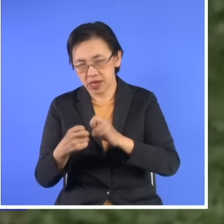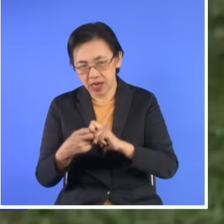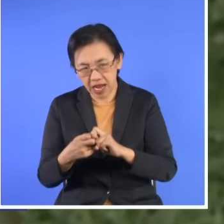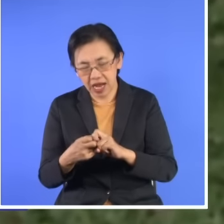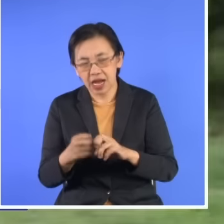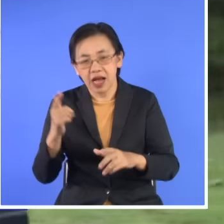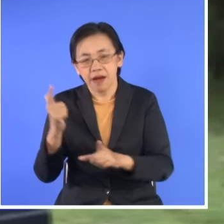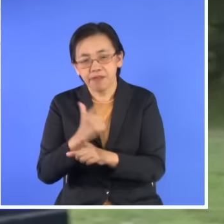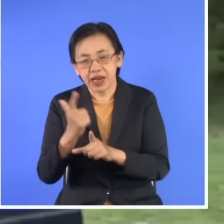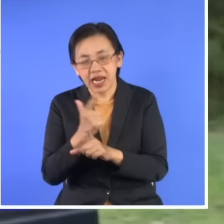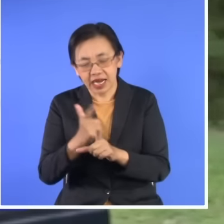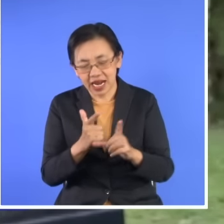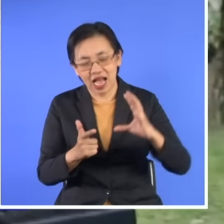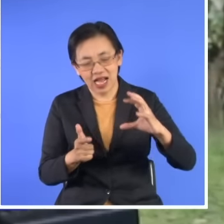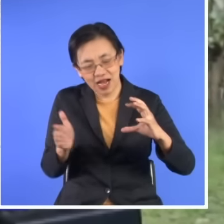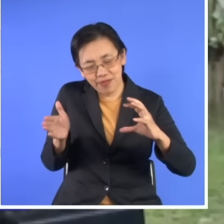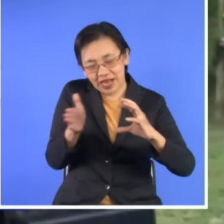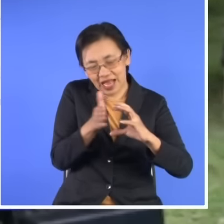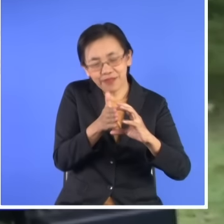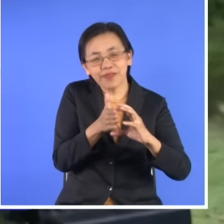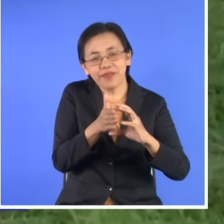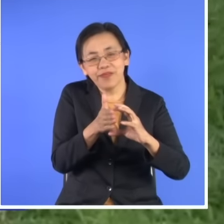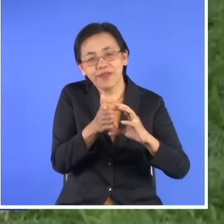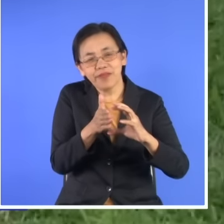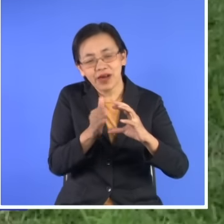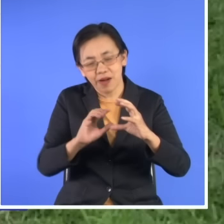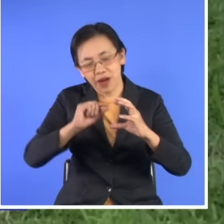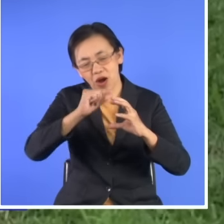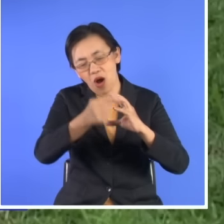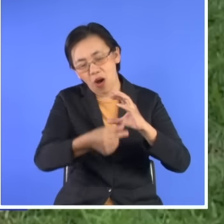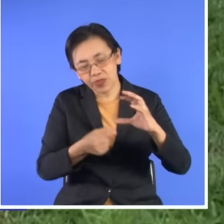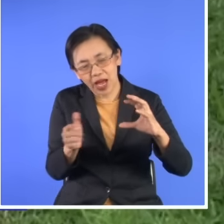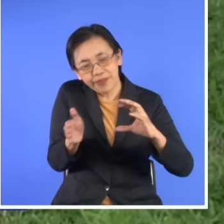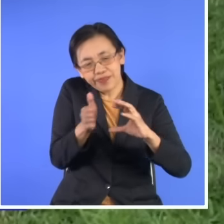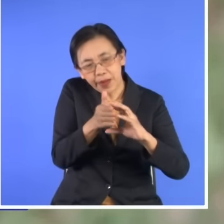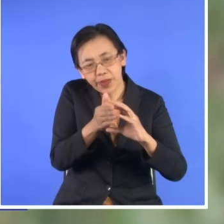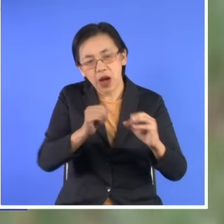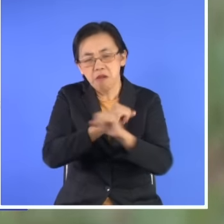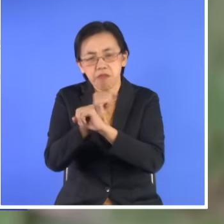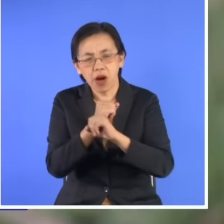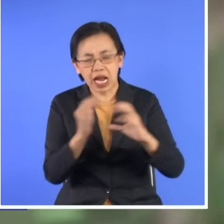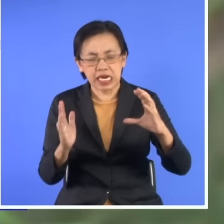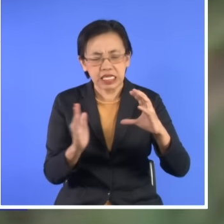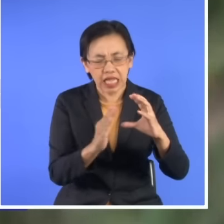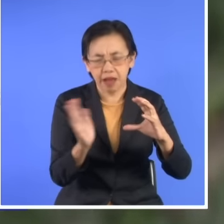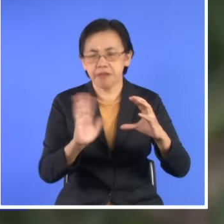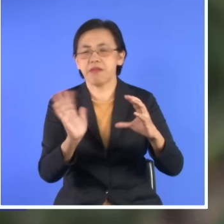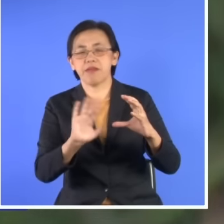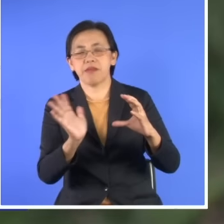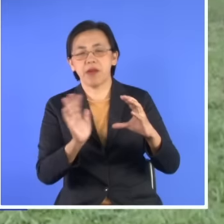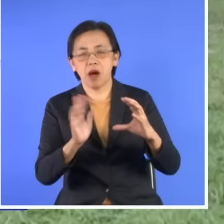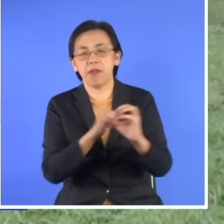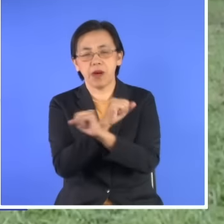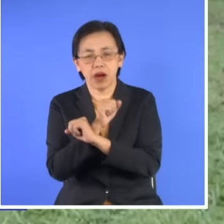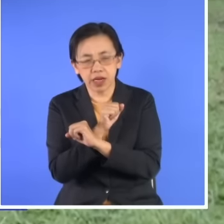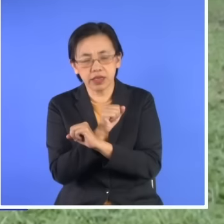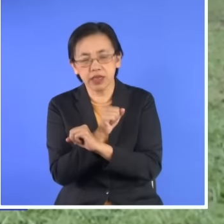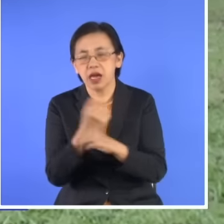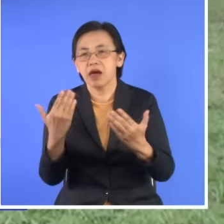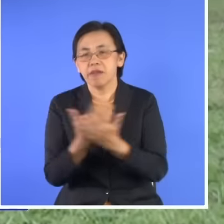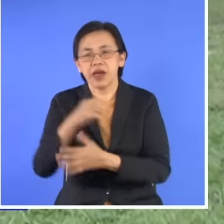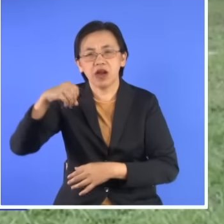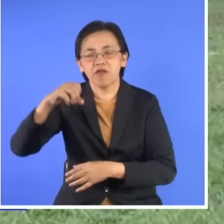เหล็กนี่ไงที่พี่บอกเนี่ยไอ้นำตะแกรงเหล็กเนี่ยไปครอบเออเพื่อป้องกันไม่ให้เกิดเหตุการณ์สำรอยขึ้นมาอีกและทำการเปลี่ยนหลอด